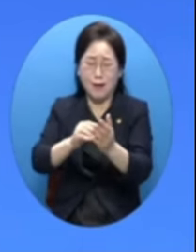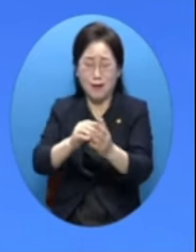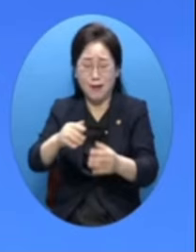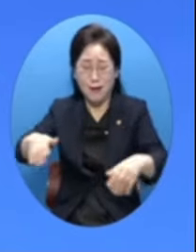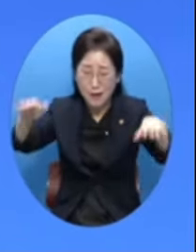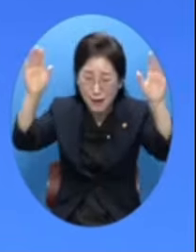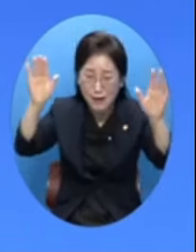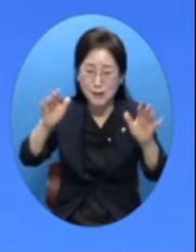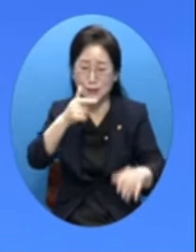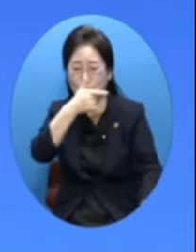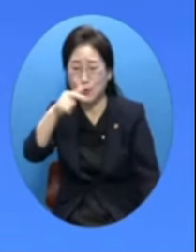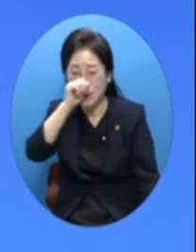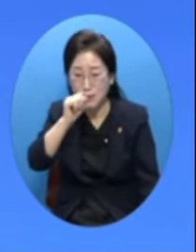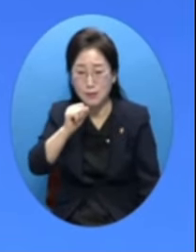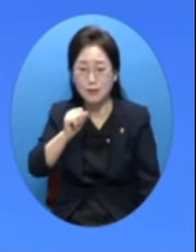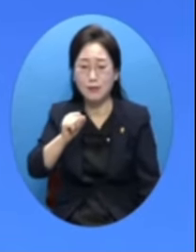들르고